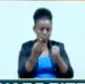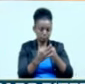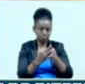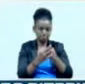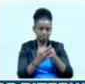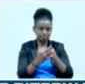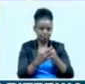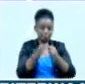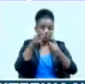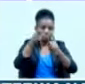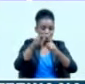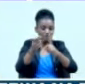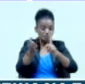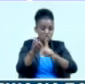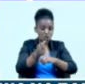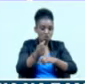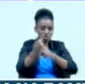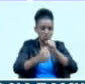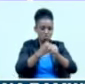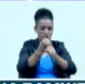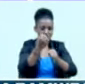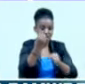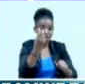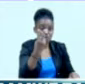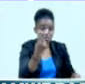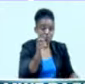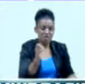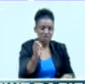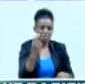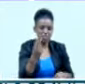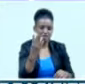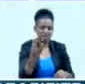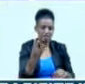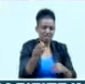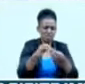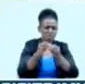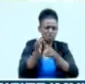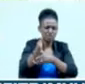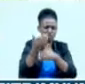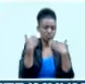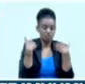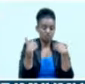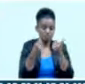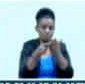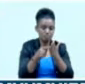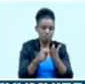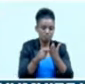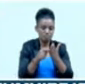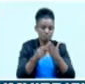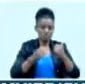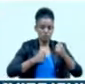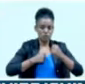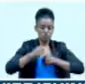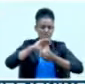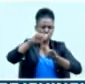n'2148, intego igomba kuba yagezweho mu mwaka w'2024. Imibare ya Minisiteri y'Ubuzima igaragaza ko mu Rwanda